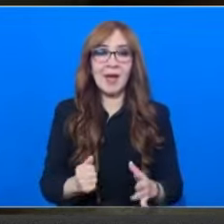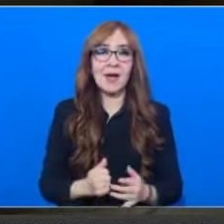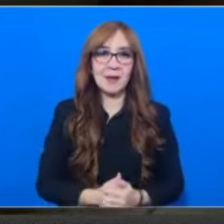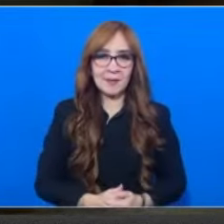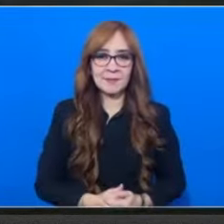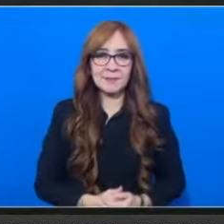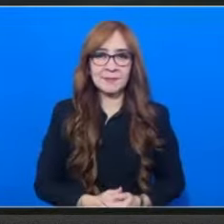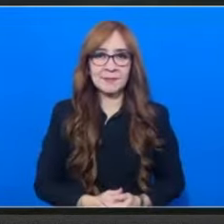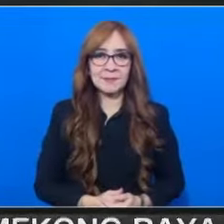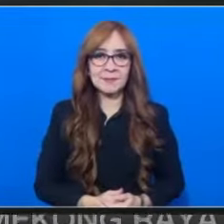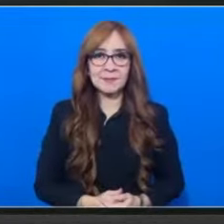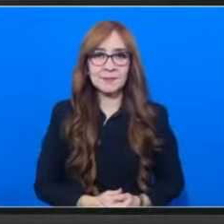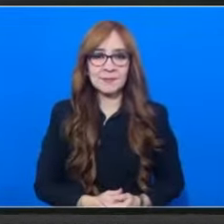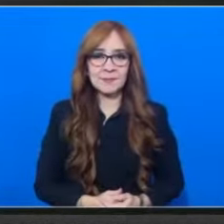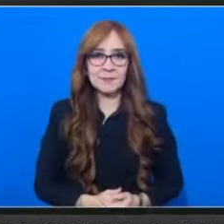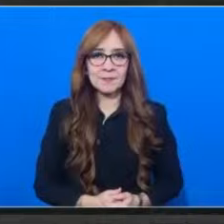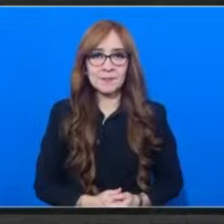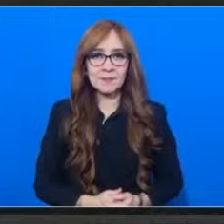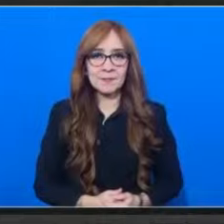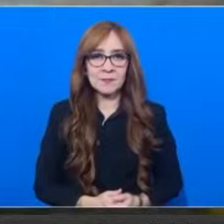diproses.